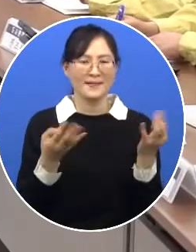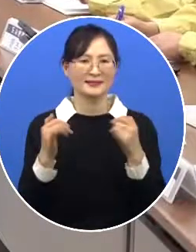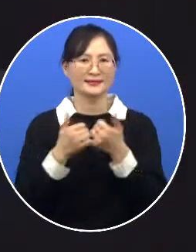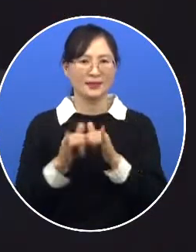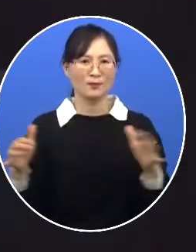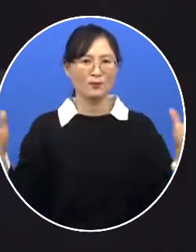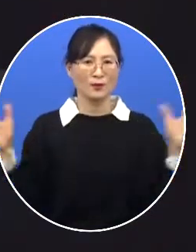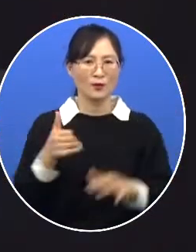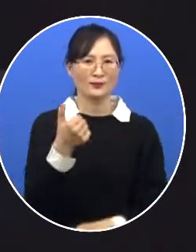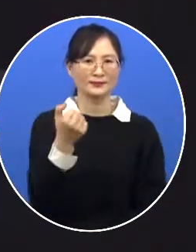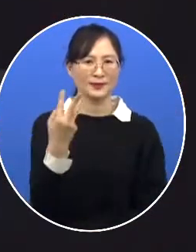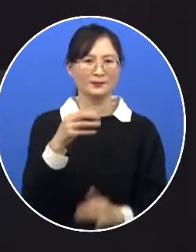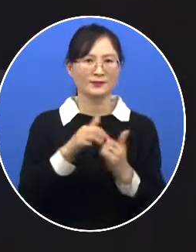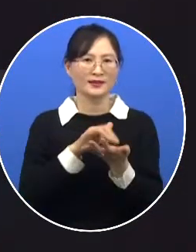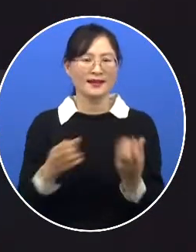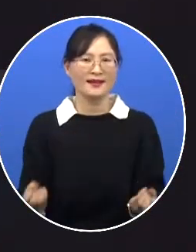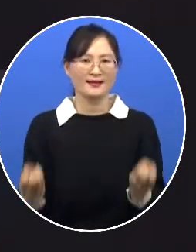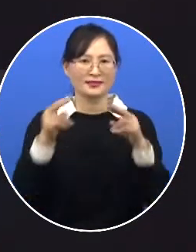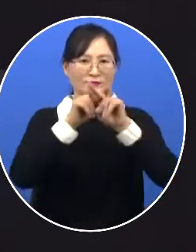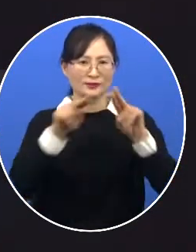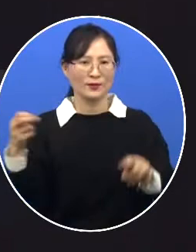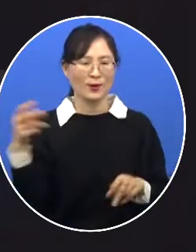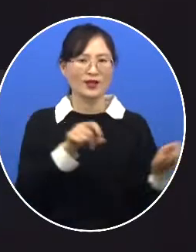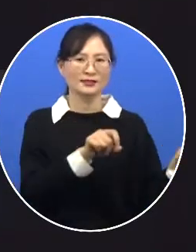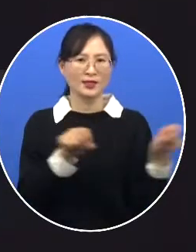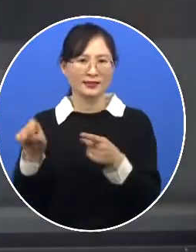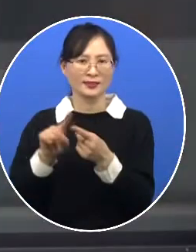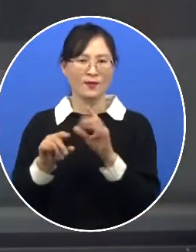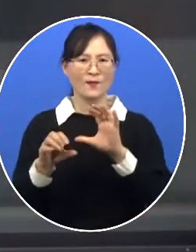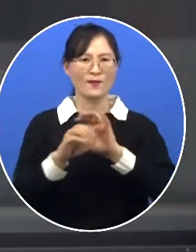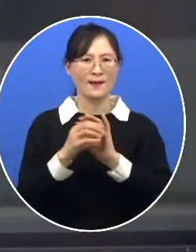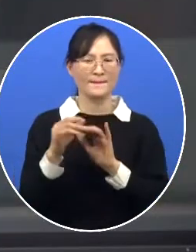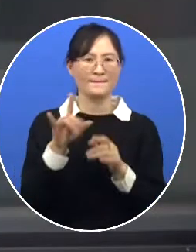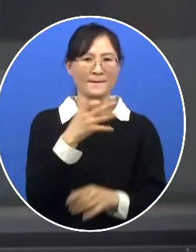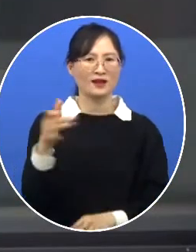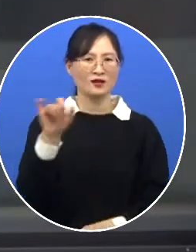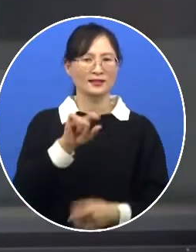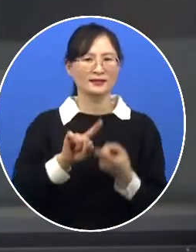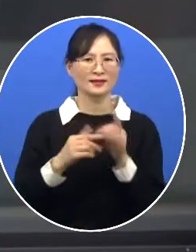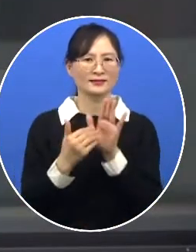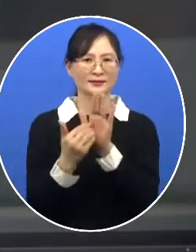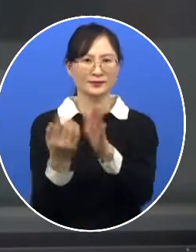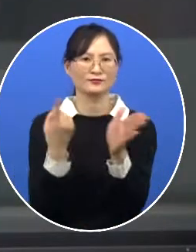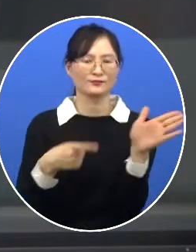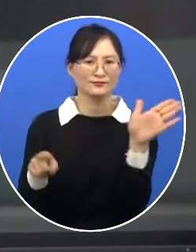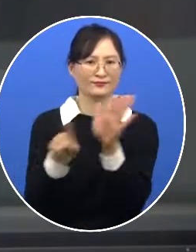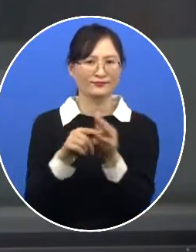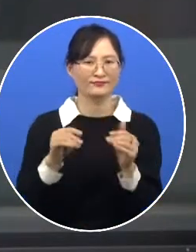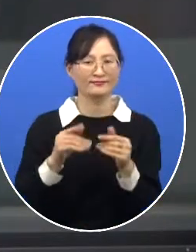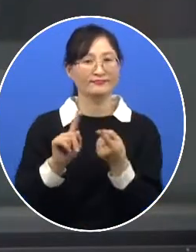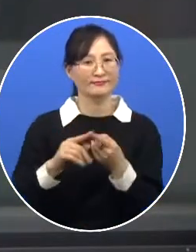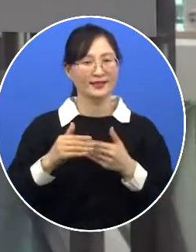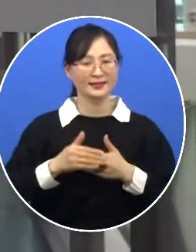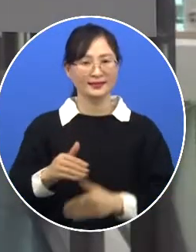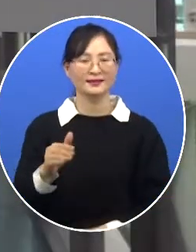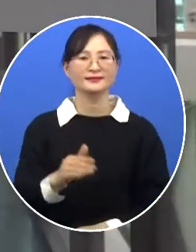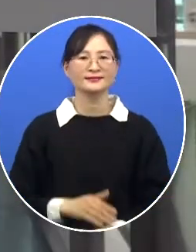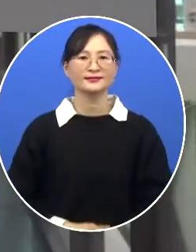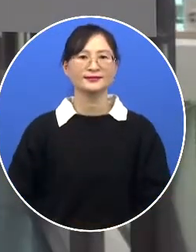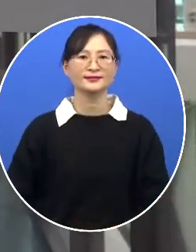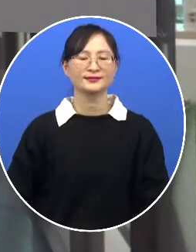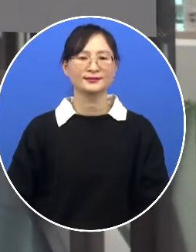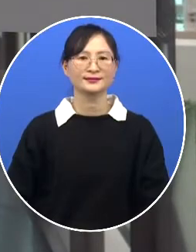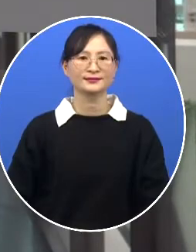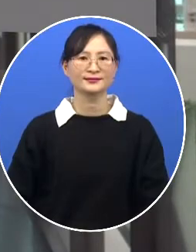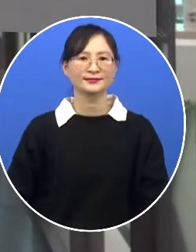많은 사람들이 모이는 53개의 행사를 취소 또는 연기하며 코로나19 바이러스 대응을 위한 사회적 거리